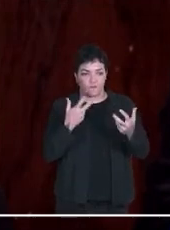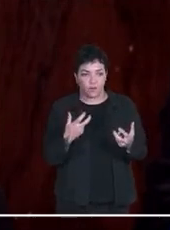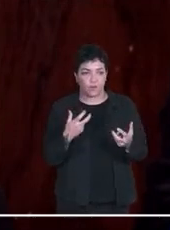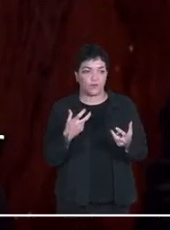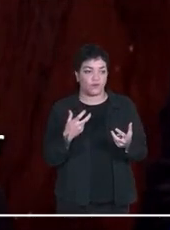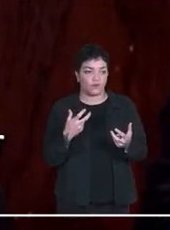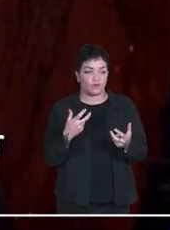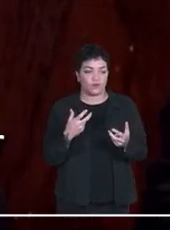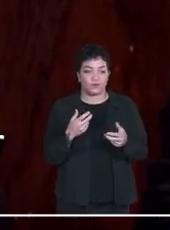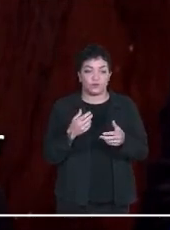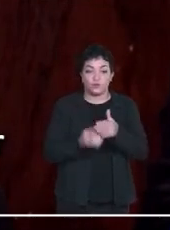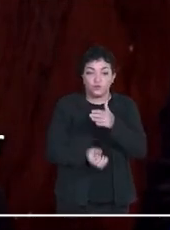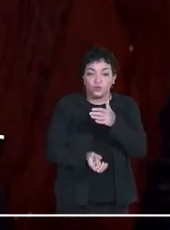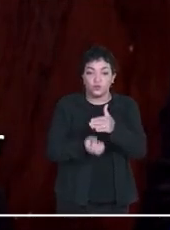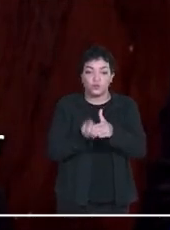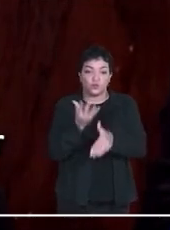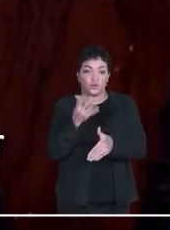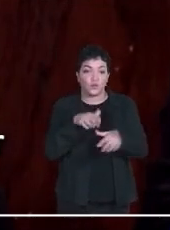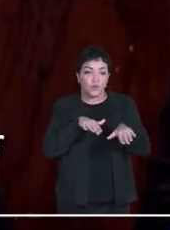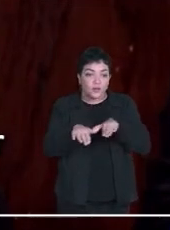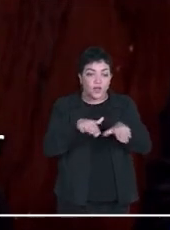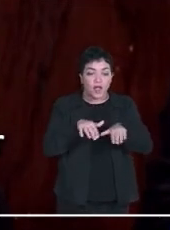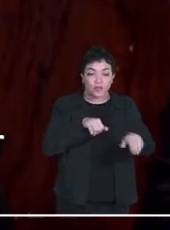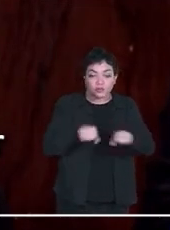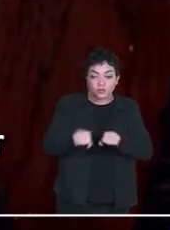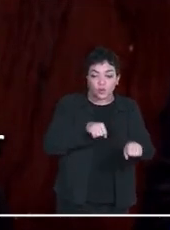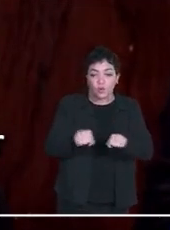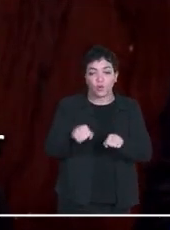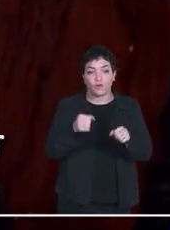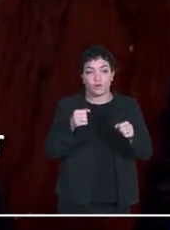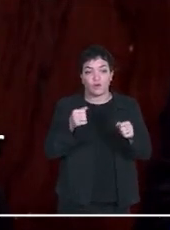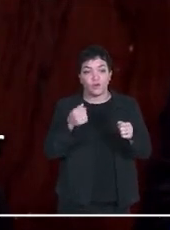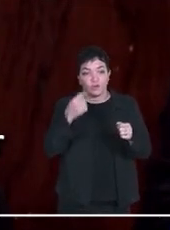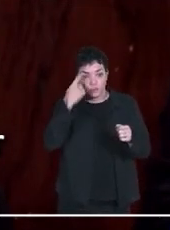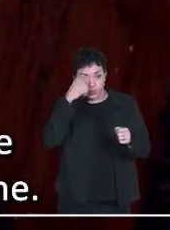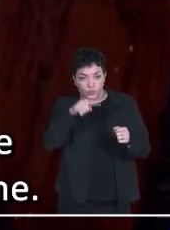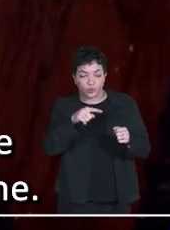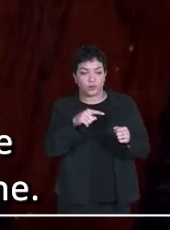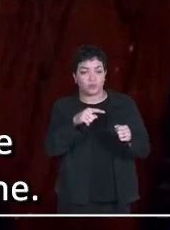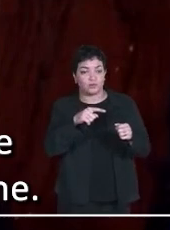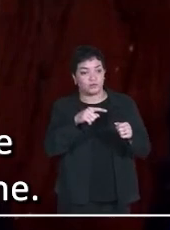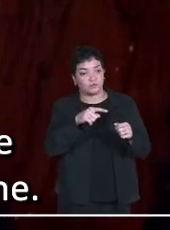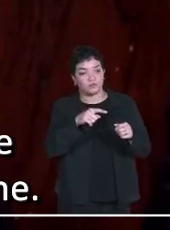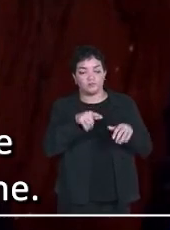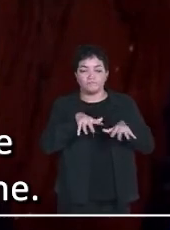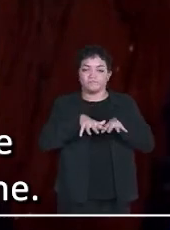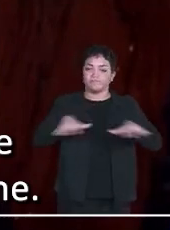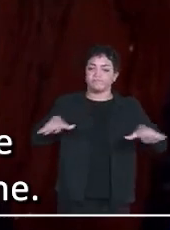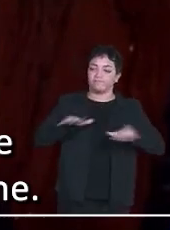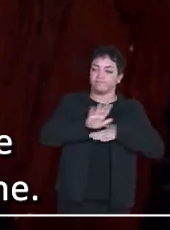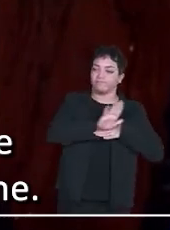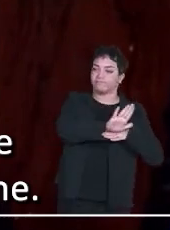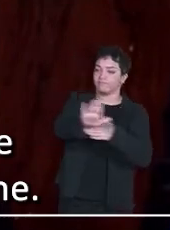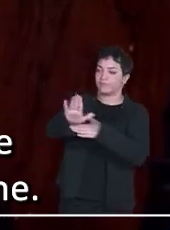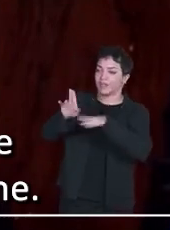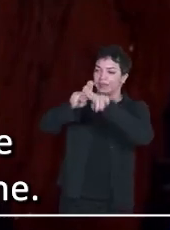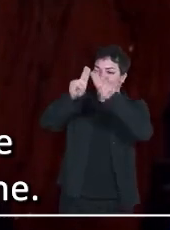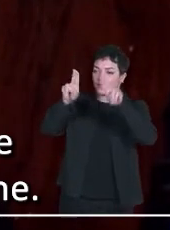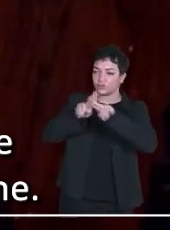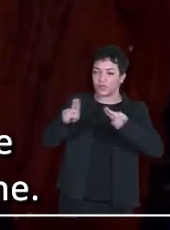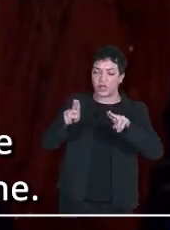sorte ce nouveau levier d'action pour venir nous accompagner dans notre action internationale sur les zones de coopération en